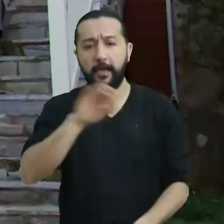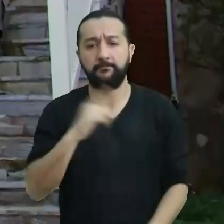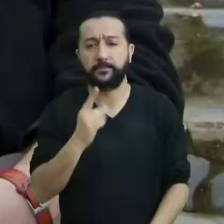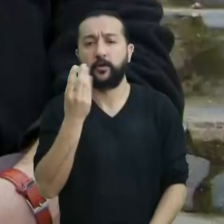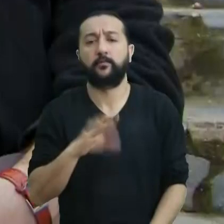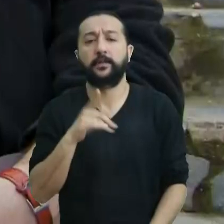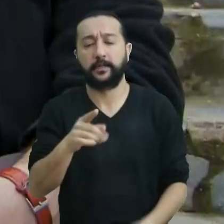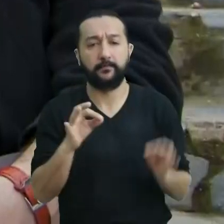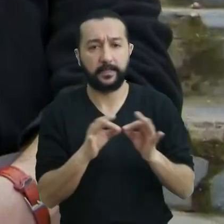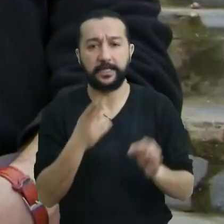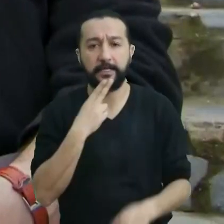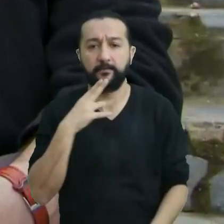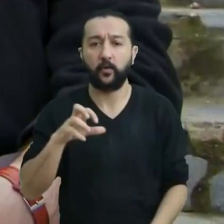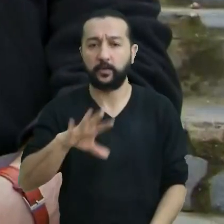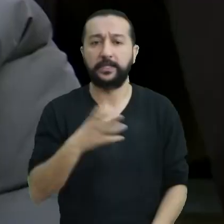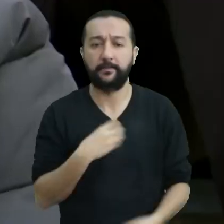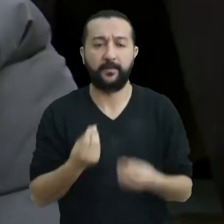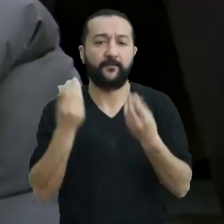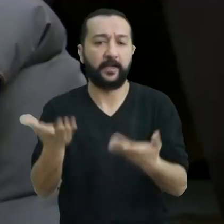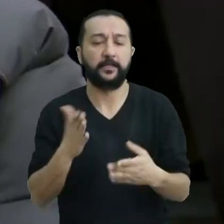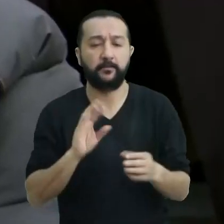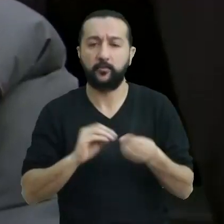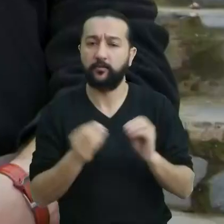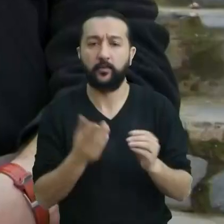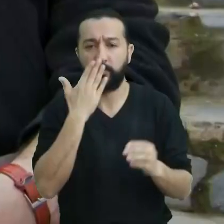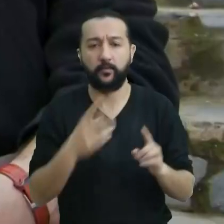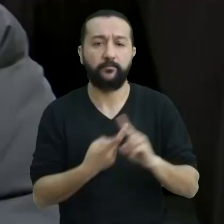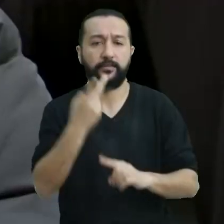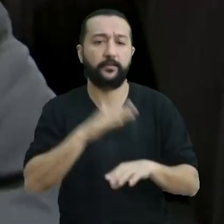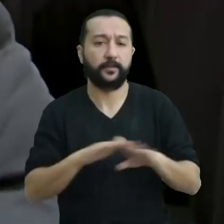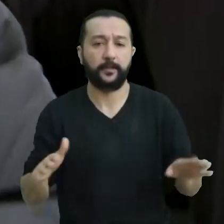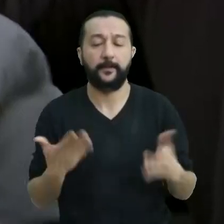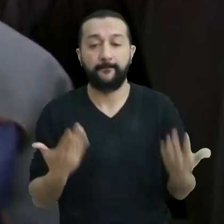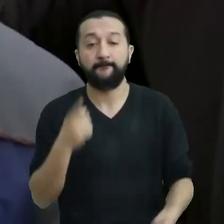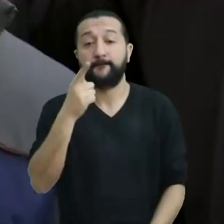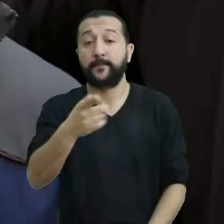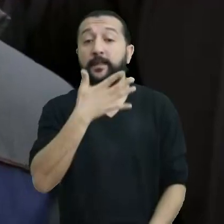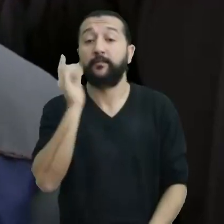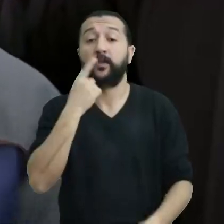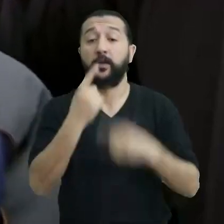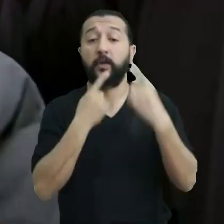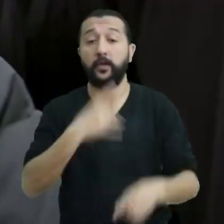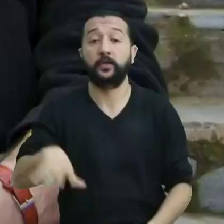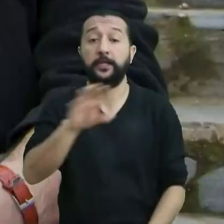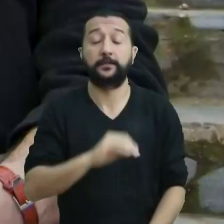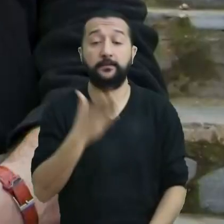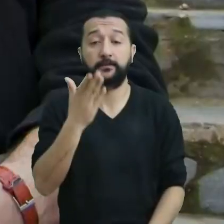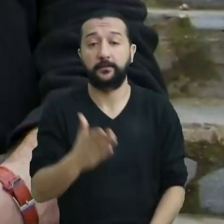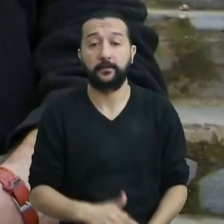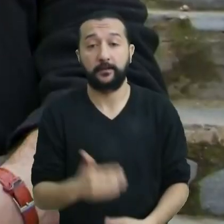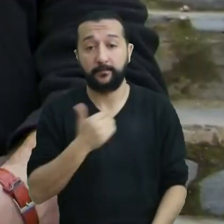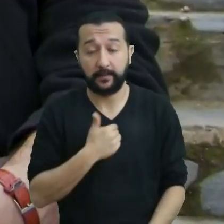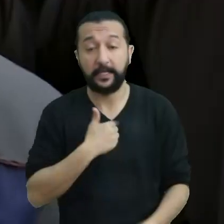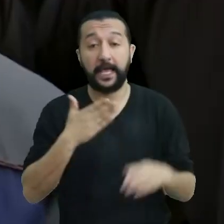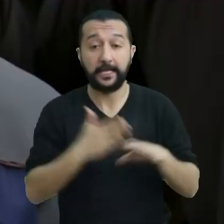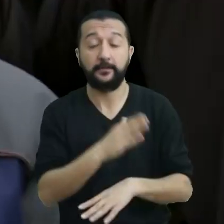hiçbir şey olmadı. Başak Hanım da örümceği sahibine teslim etti. Sorun falan kalmadı ortada. Oğlum bilmiyorsunuz, konuşuyorsunuz ya.